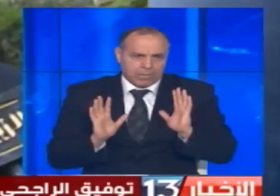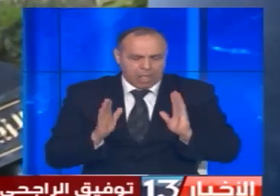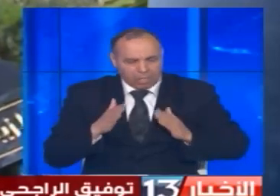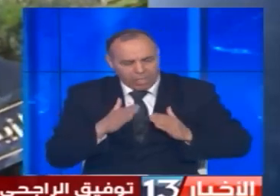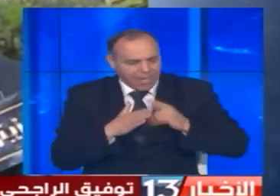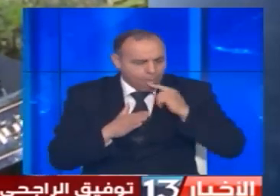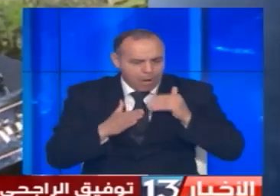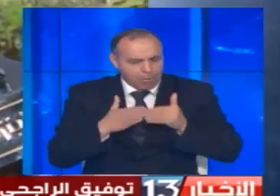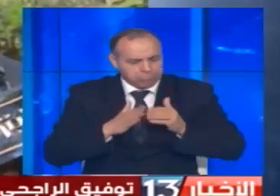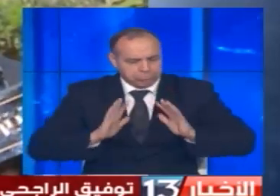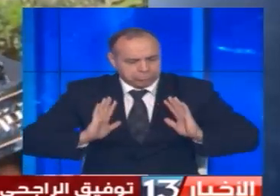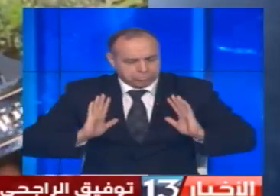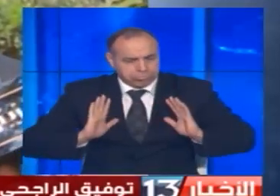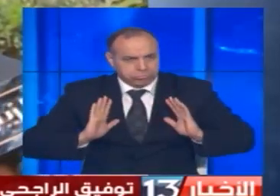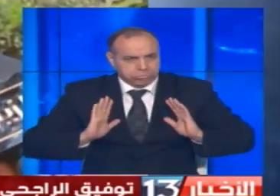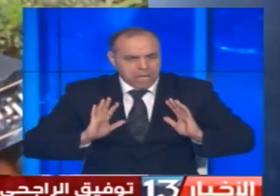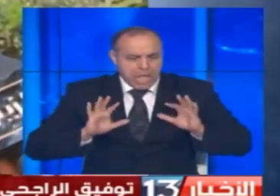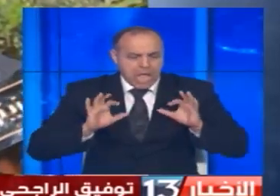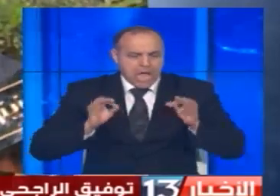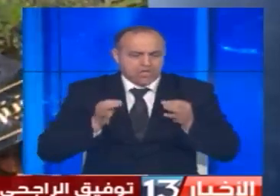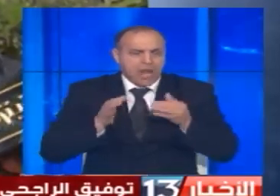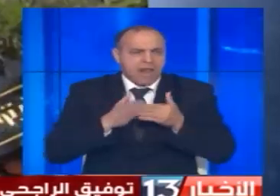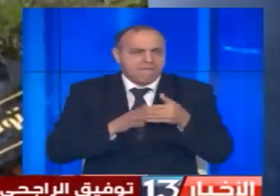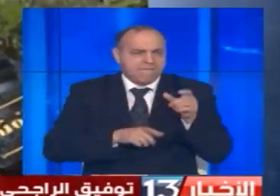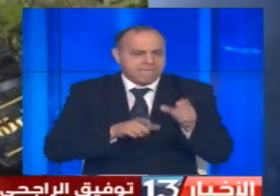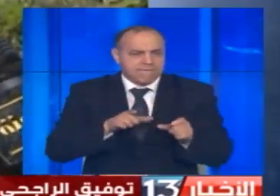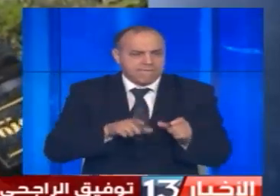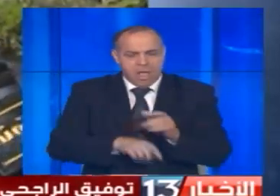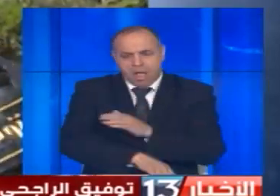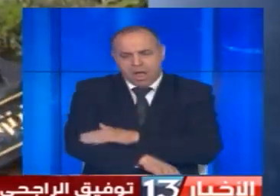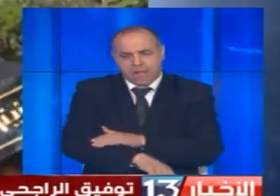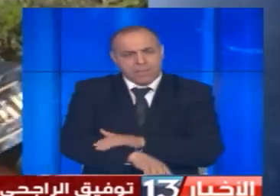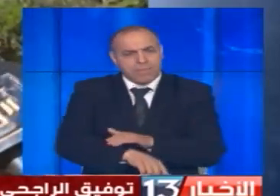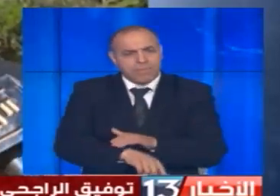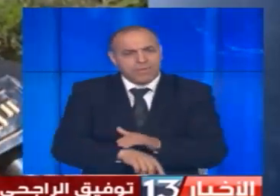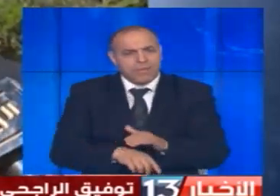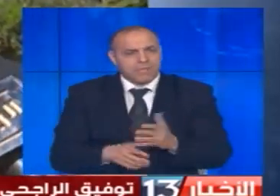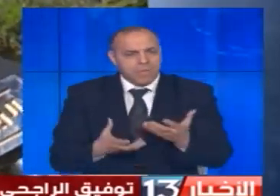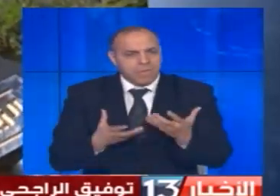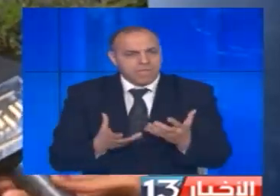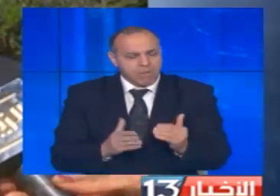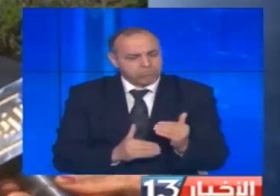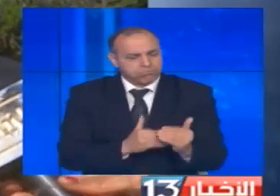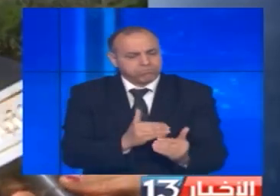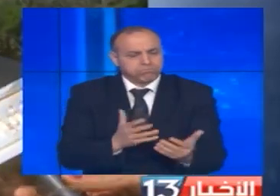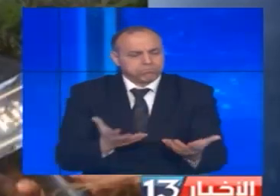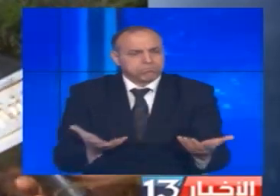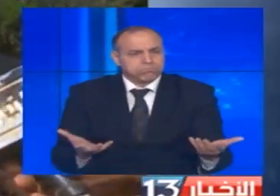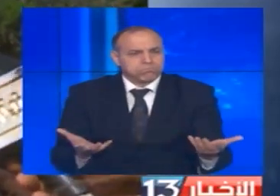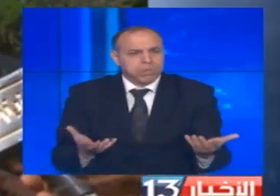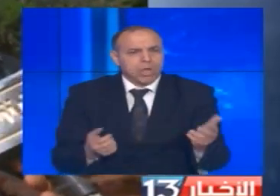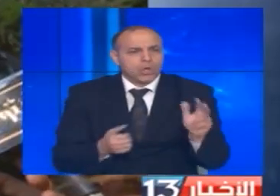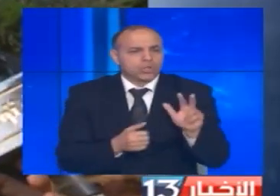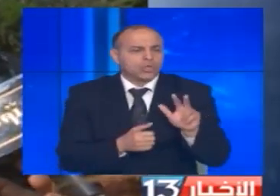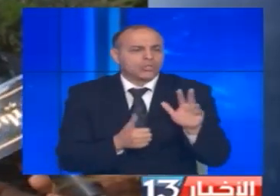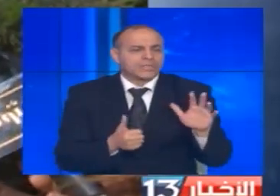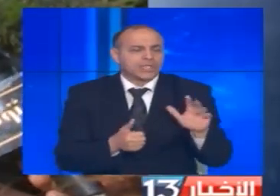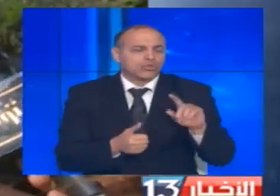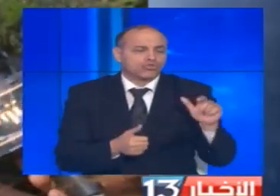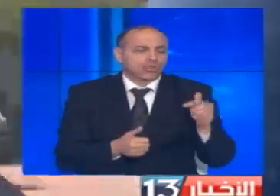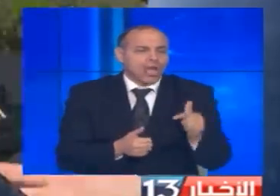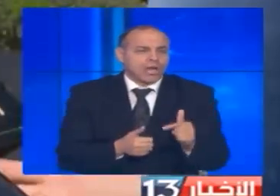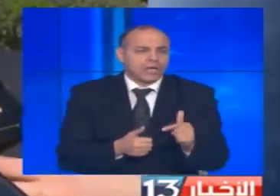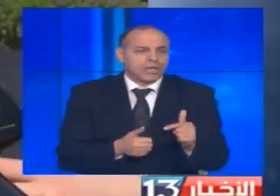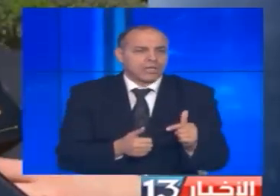داش، ننتظروا أنه يكون في 10,000 عون، واللي هو نقدموا فيه ما 36 شهر كمنحة